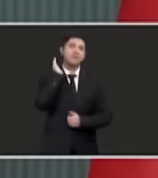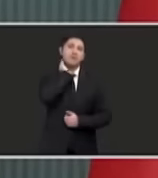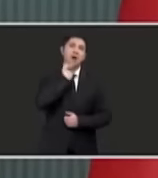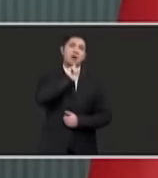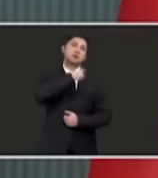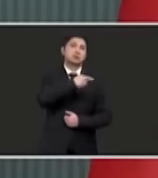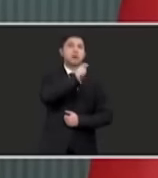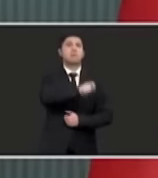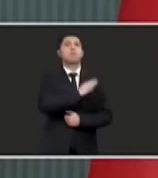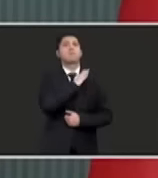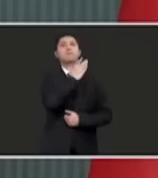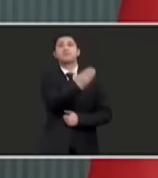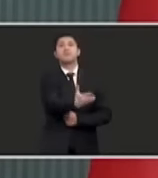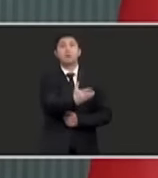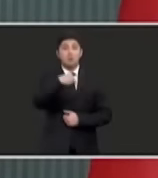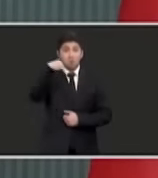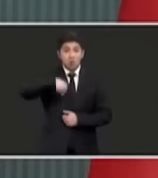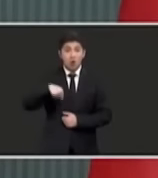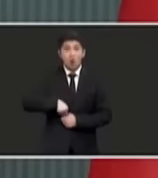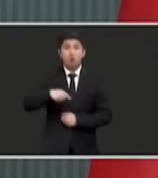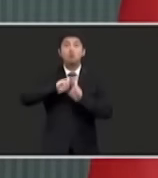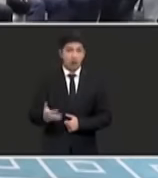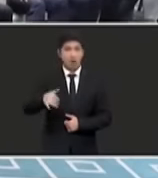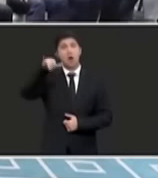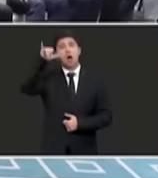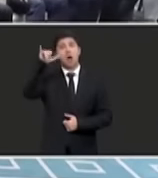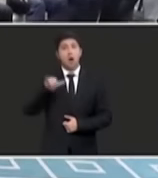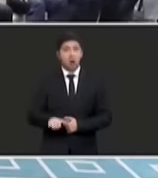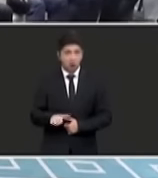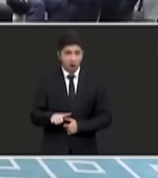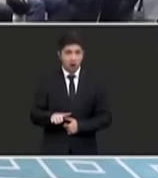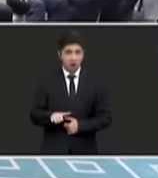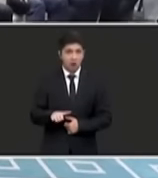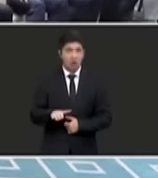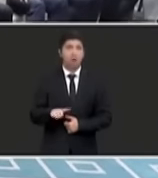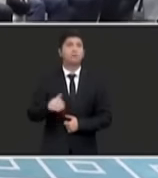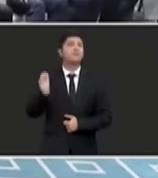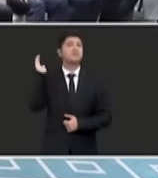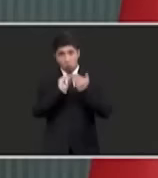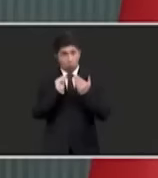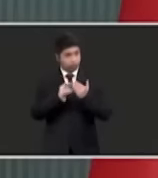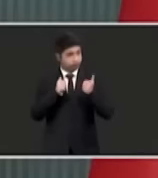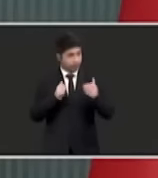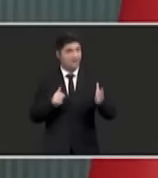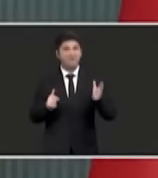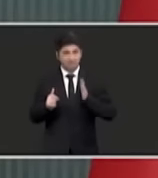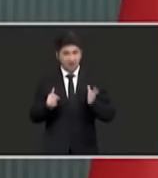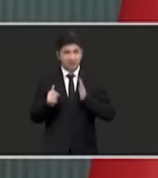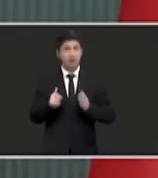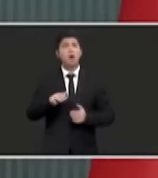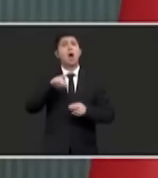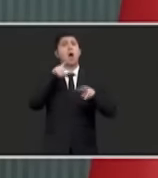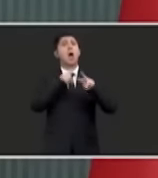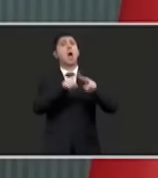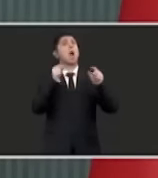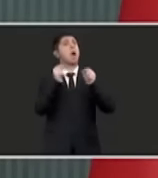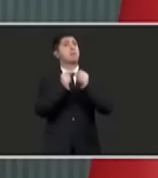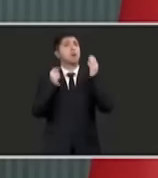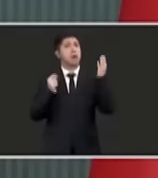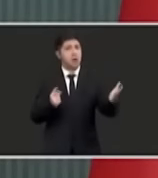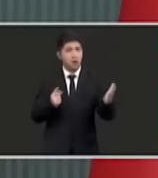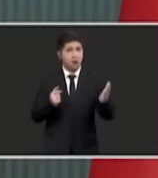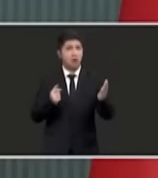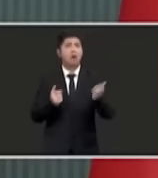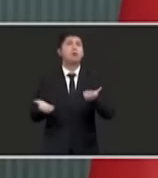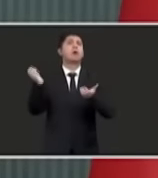Πρόεδρος προσπαθεί να συγκεντρώσει όλο και περισσότερες αρμοδιότητες στον ίδιο. Ναι. Περισσότερο νομίζω εντάσσεται